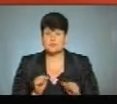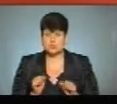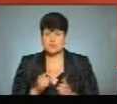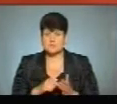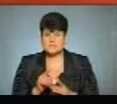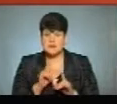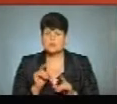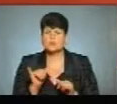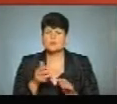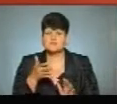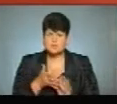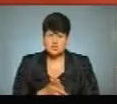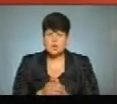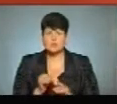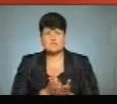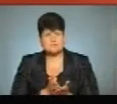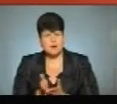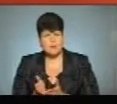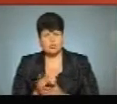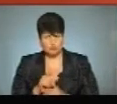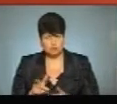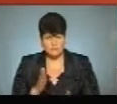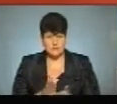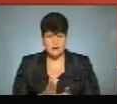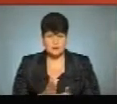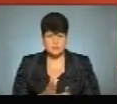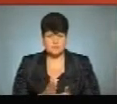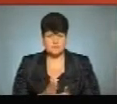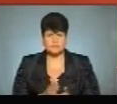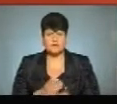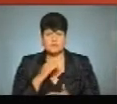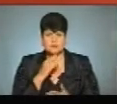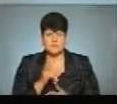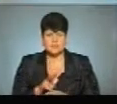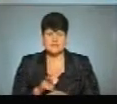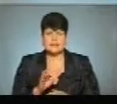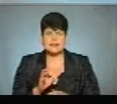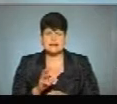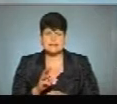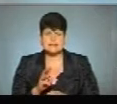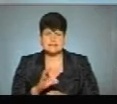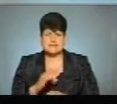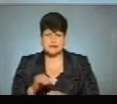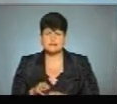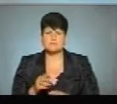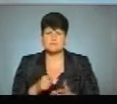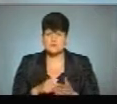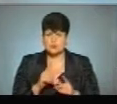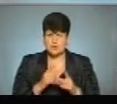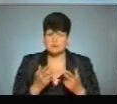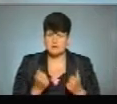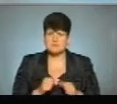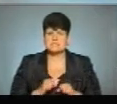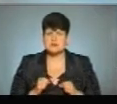рада, куди витрачає, куди спрямовує, люди мають. Тобто достатньо зайти на сайт міської ради. Так, достатньо зайти на сайт міської ради. Ми